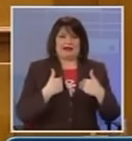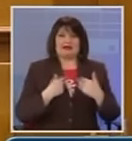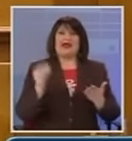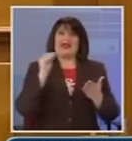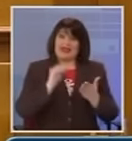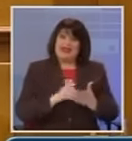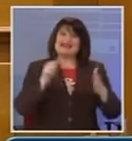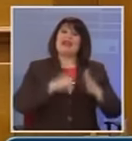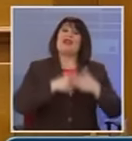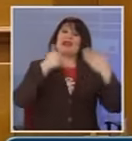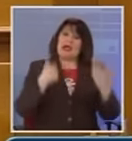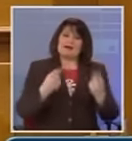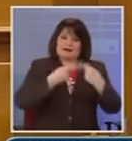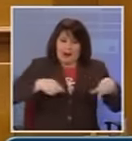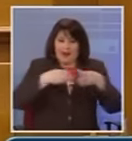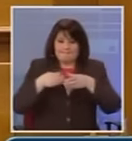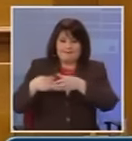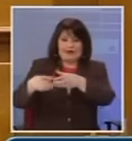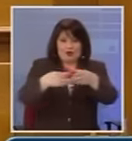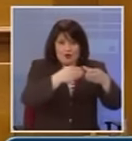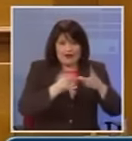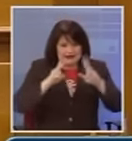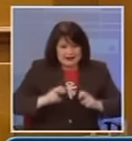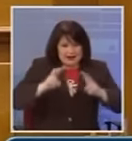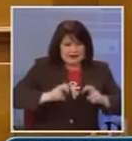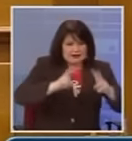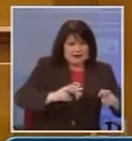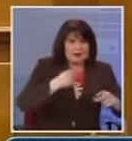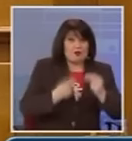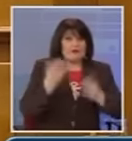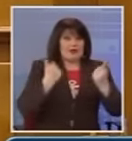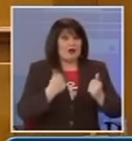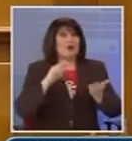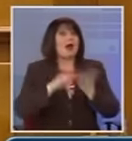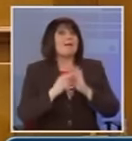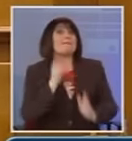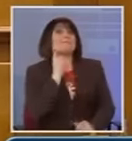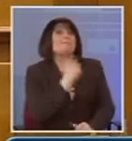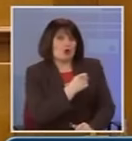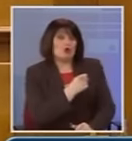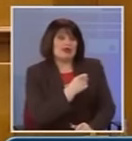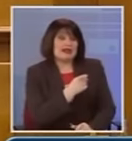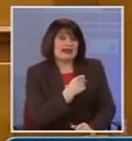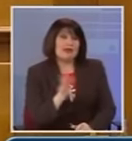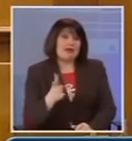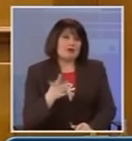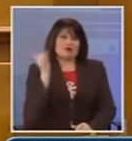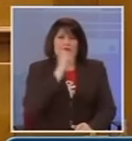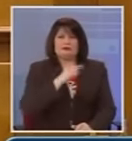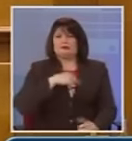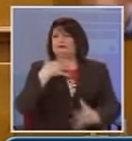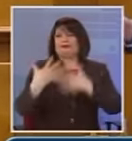και 16 εξεταστικές επιτροπές, εμείς δεν έχουμε κανένα πρόβλημα. Προσέξτε όμως, μη τελικά είναι όλα πυροτεχνήματα